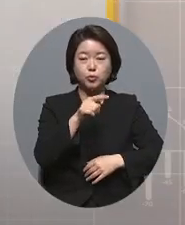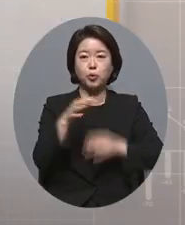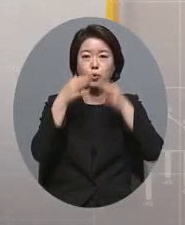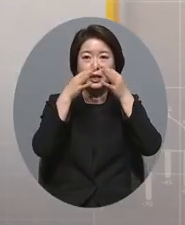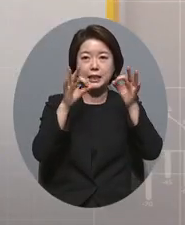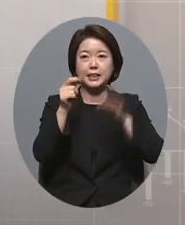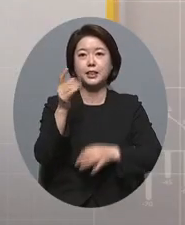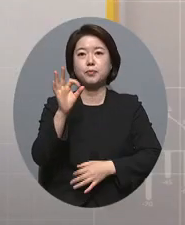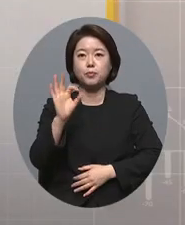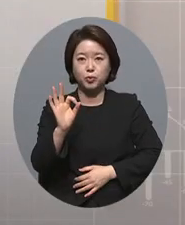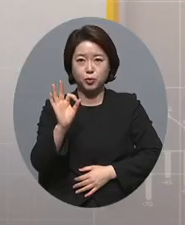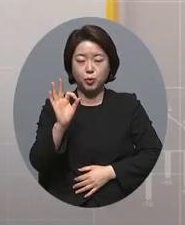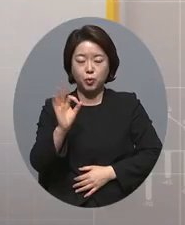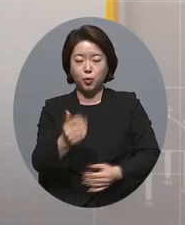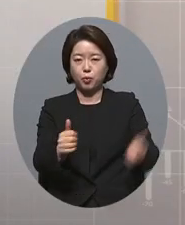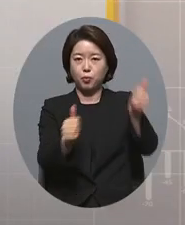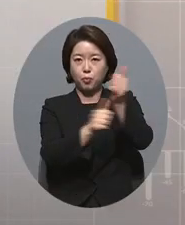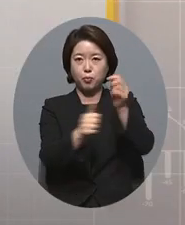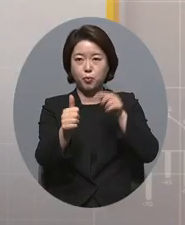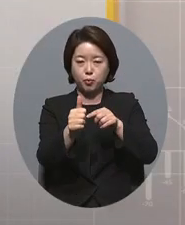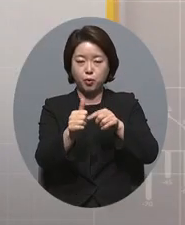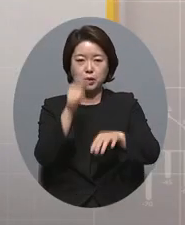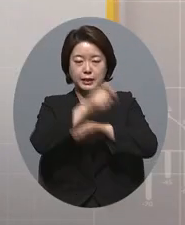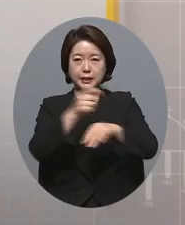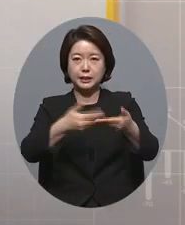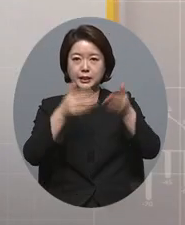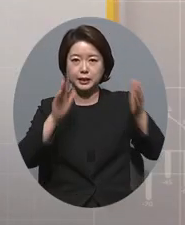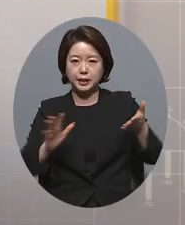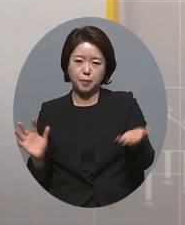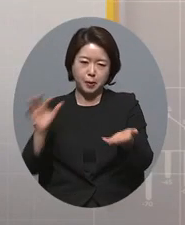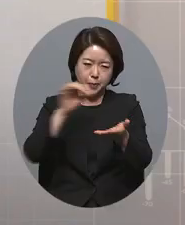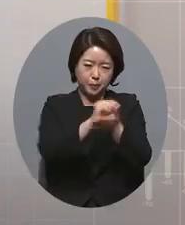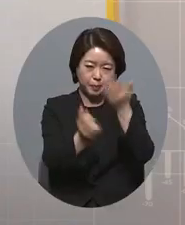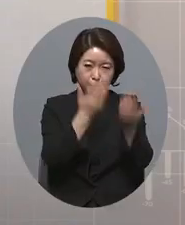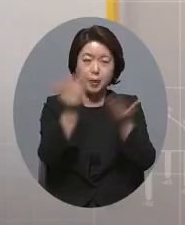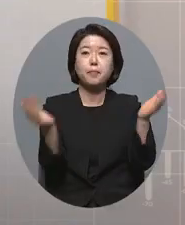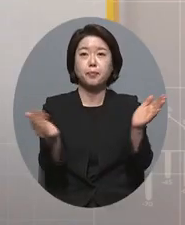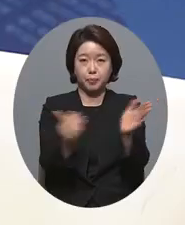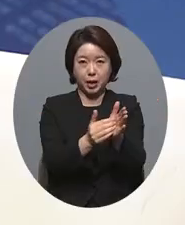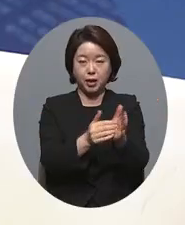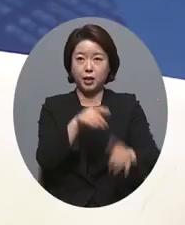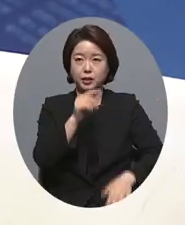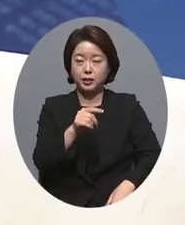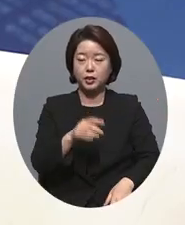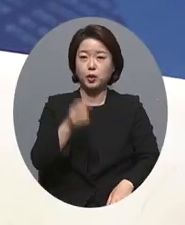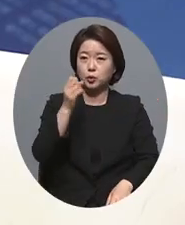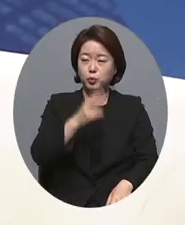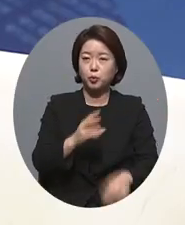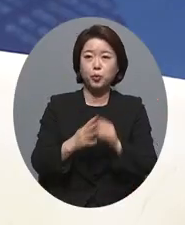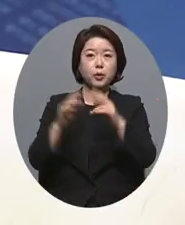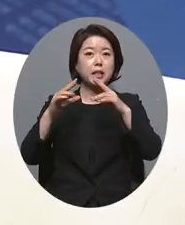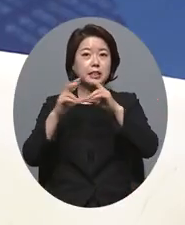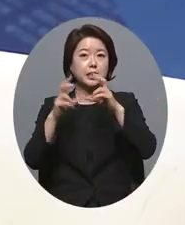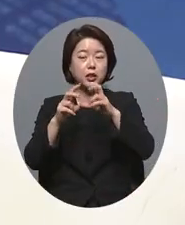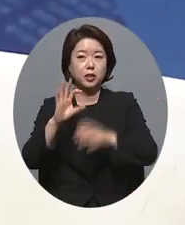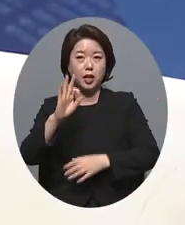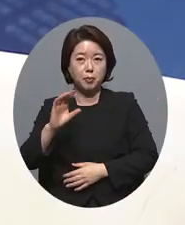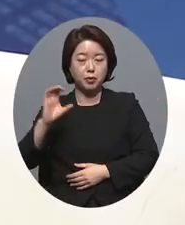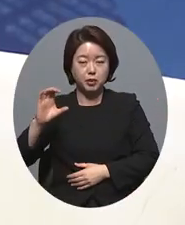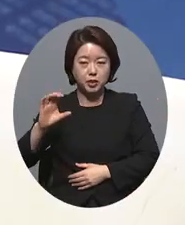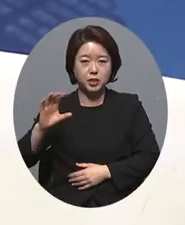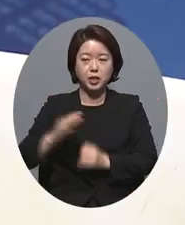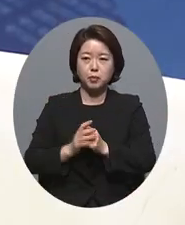사무실의 컴퓨터를 끝내 압수수색했습니다. 또 이재명 대표의 또 다른 최측근 정진상 실장은 성남FC 후원금 의혹 수사로